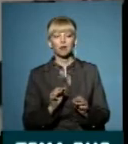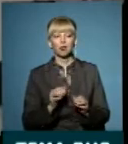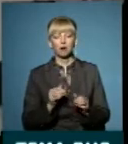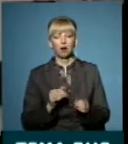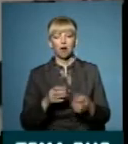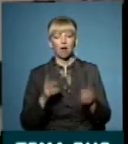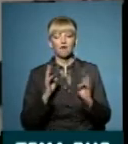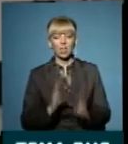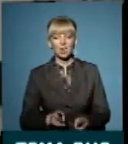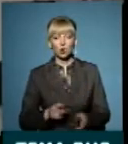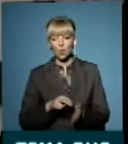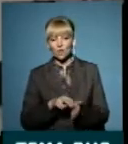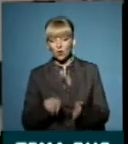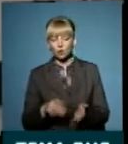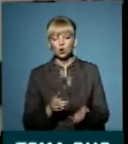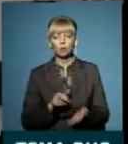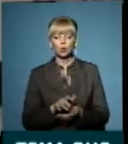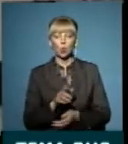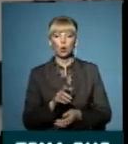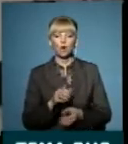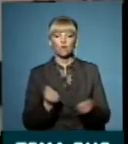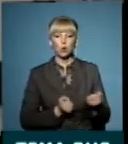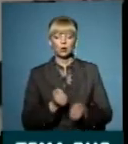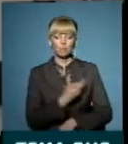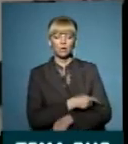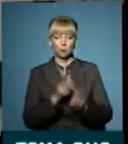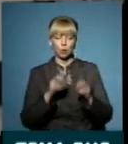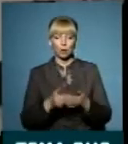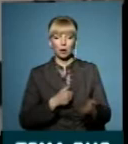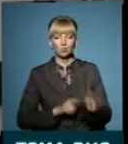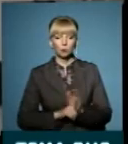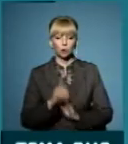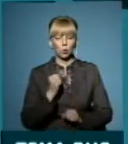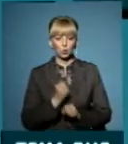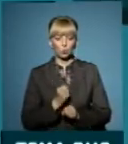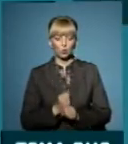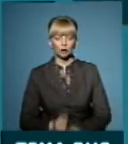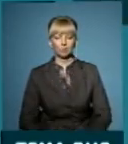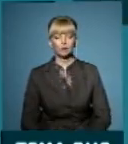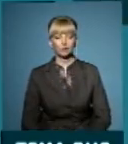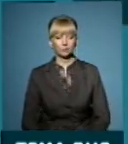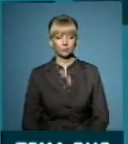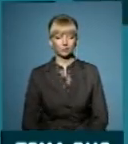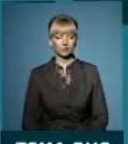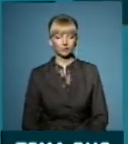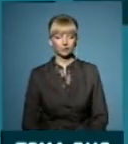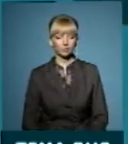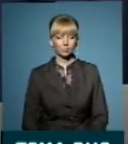виходу і чи пройшов водій медичний огляд перед початком роботи.